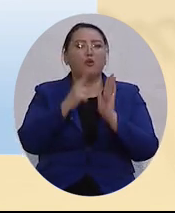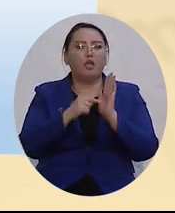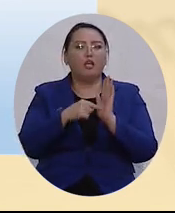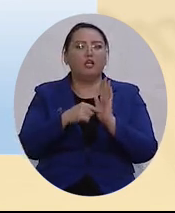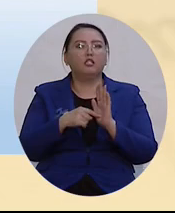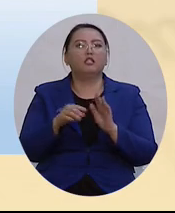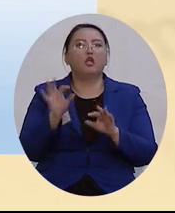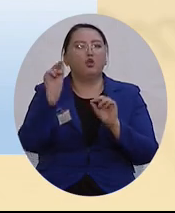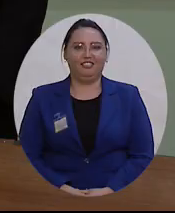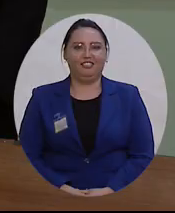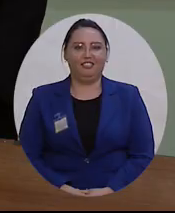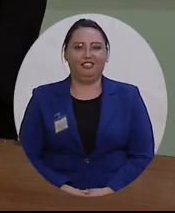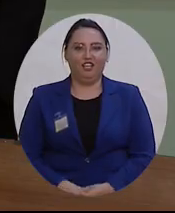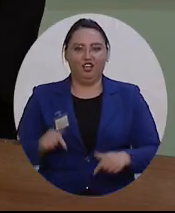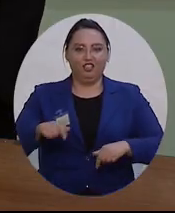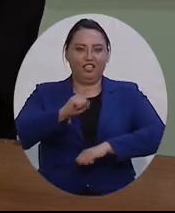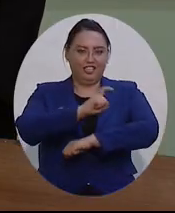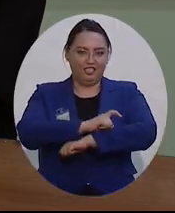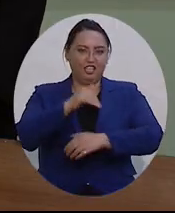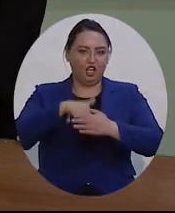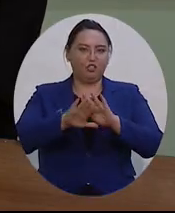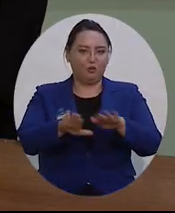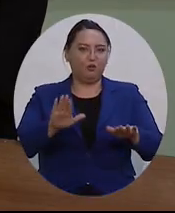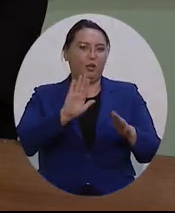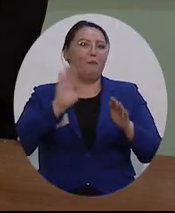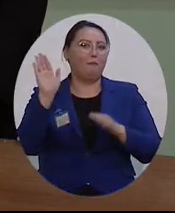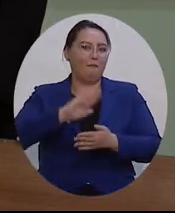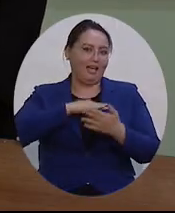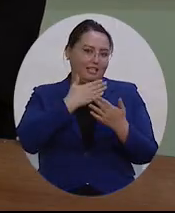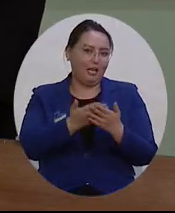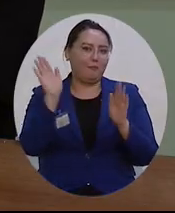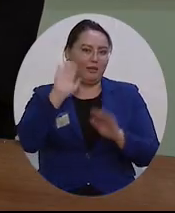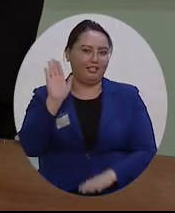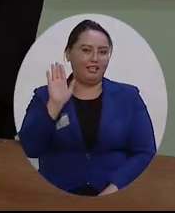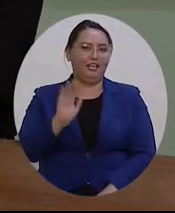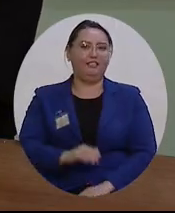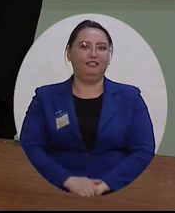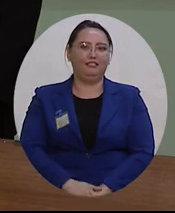болох нь чухал юм аа. Өнөөдрийн хичээл дамжилтаа оролцсон хүүхдүүдэд баярлалаа. Баяртай.